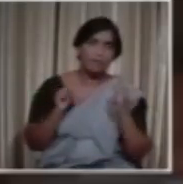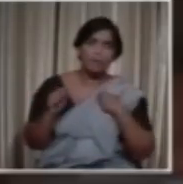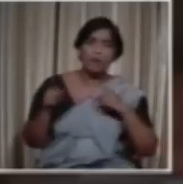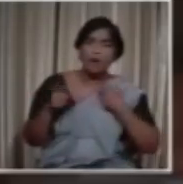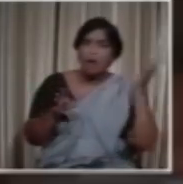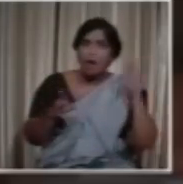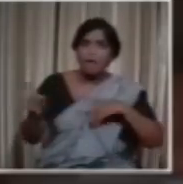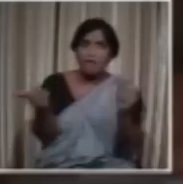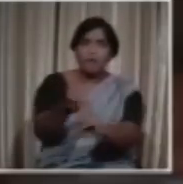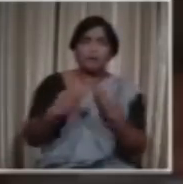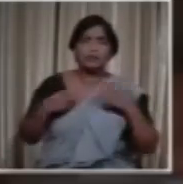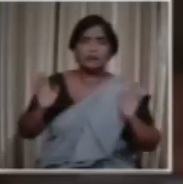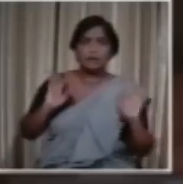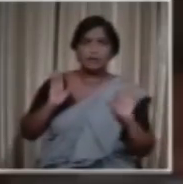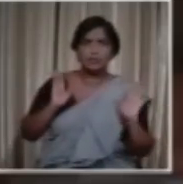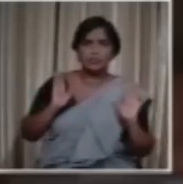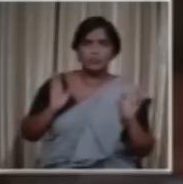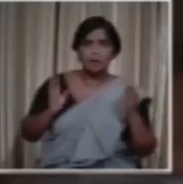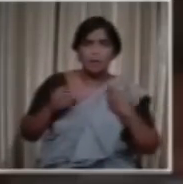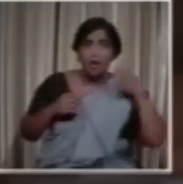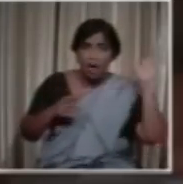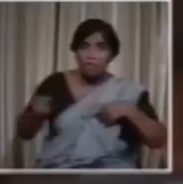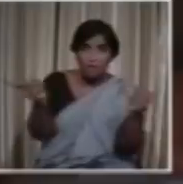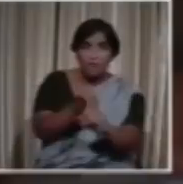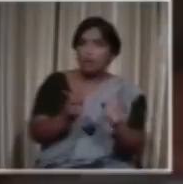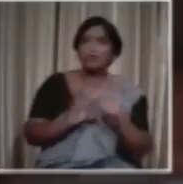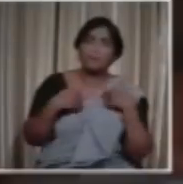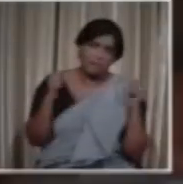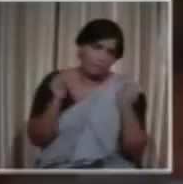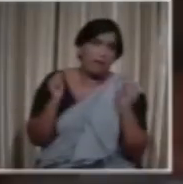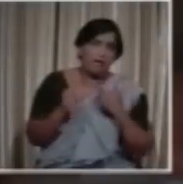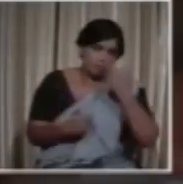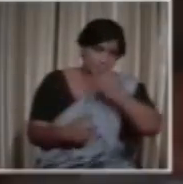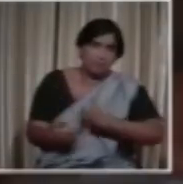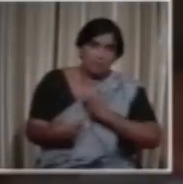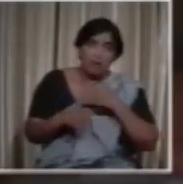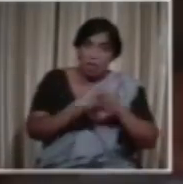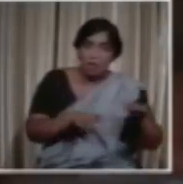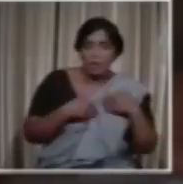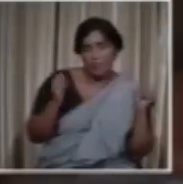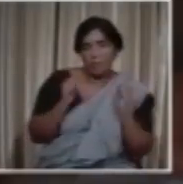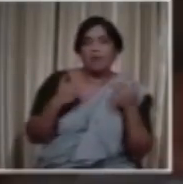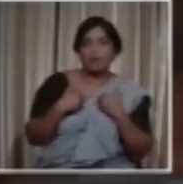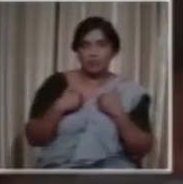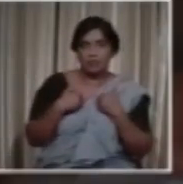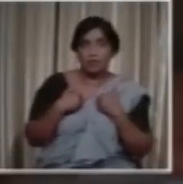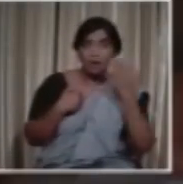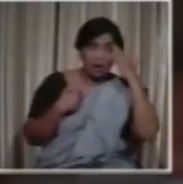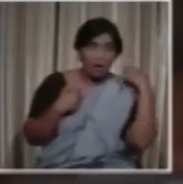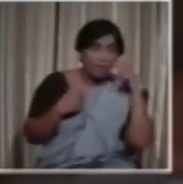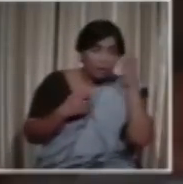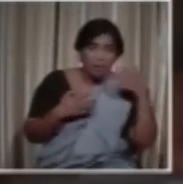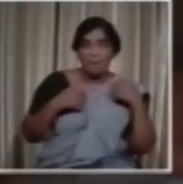dene mei mang ngave mang yudde karan dene mei mang ngave mam bayai mang menuen mam bayai mage daruwa menuen mam bayai mage demo piam menuen